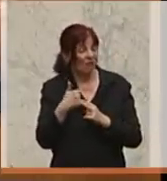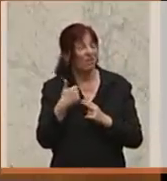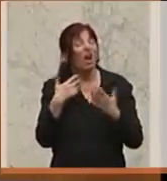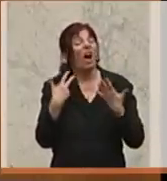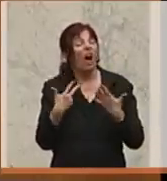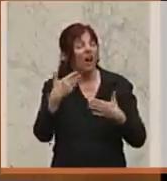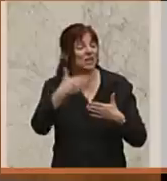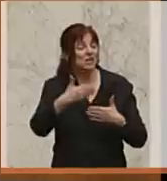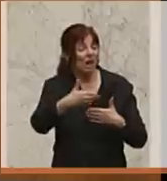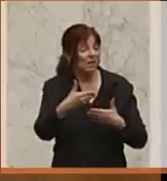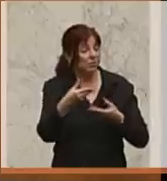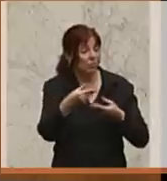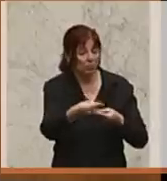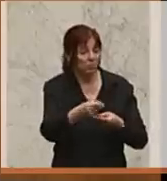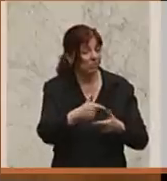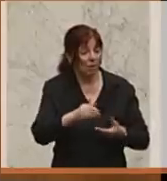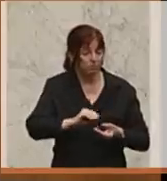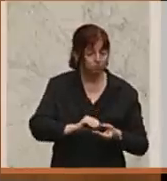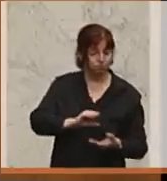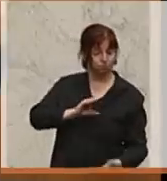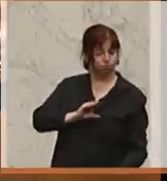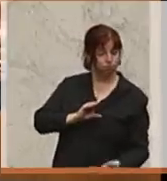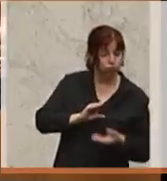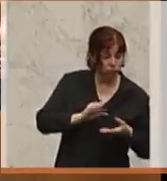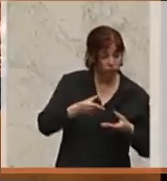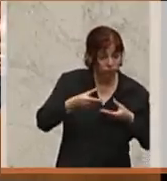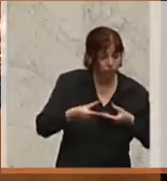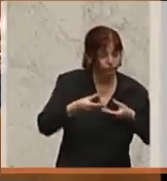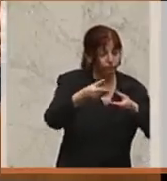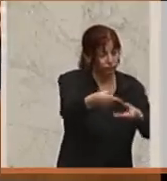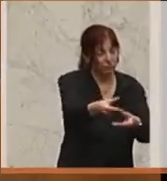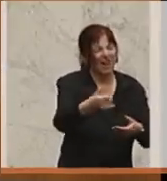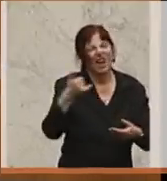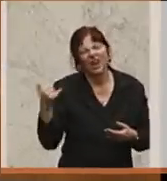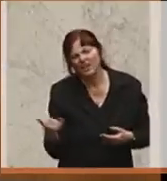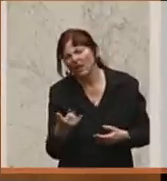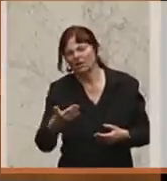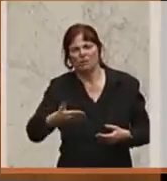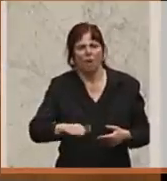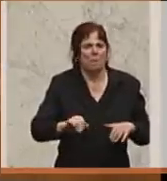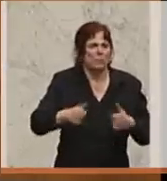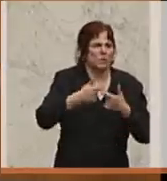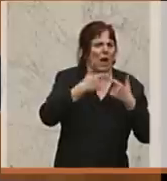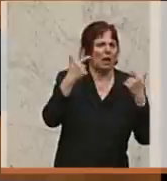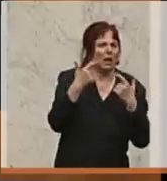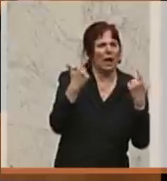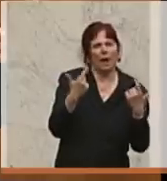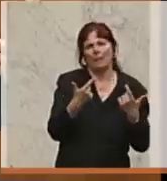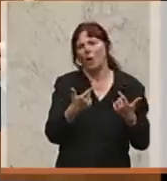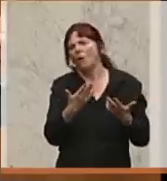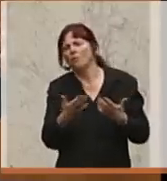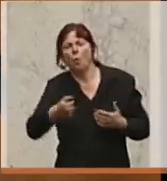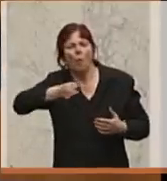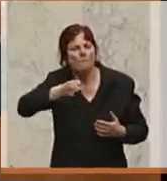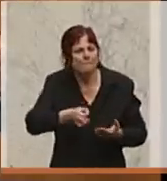sozusagen in jedem einzelnen Fall darzustellen, wo es platziert ist, wie der Platzierungszuschlag ist oder nicht